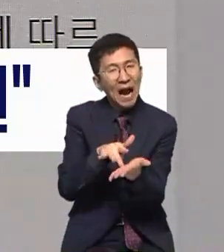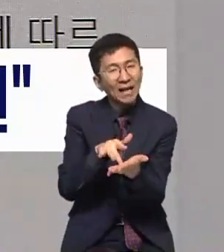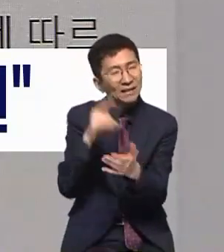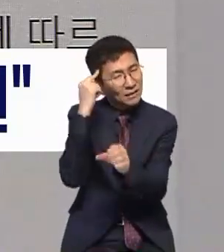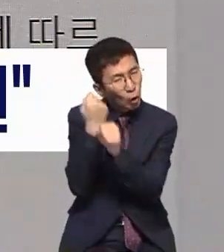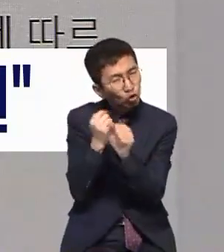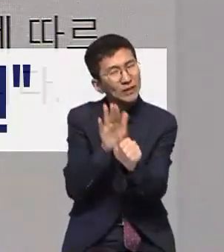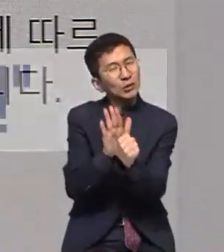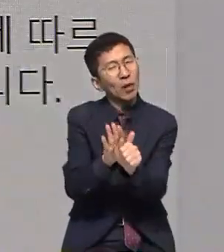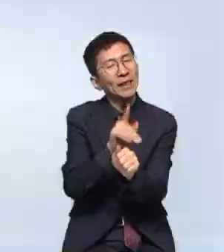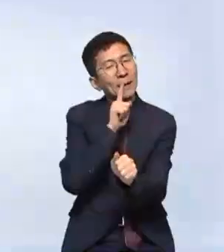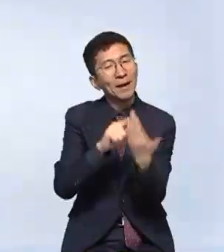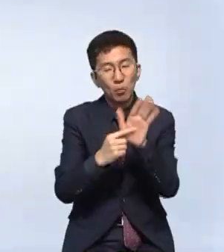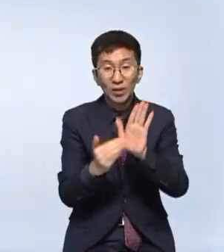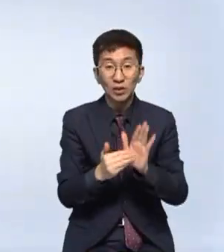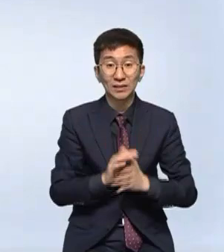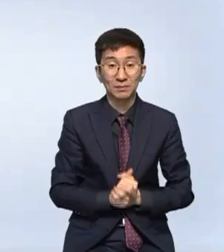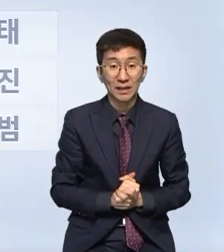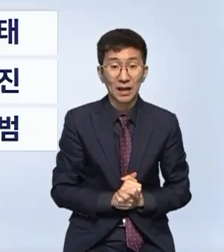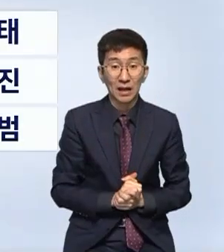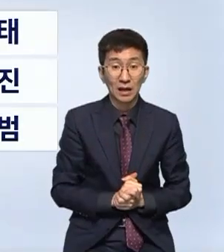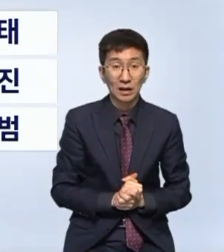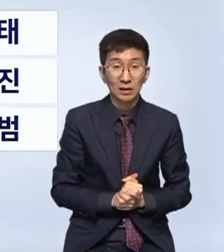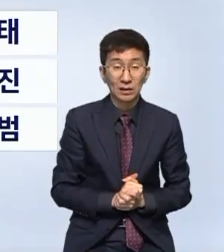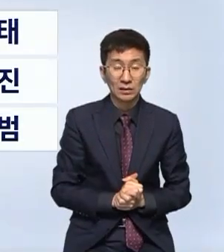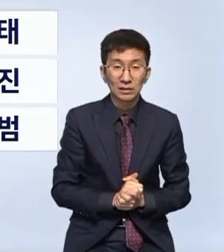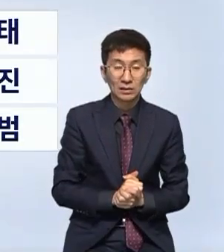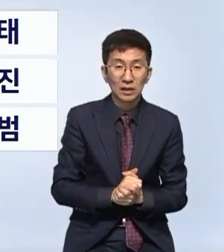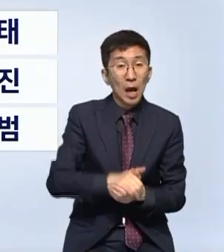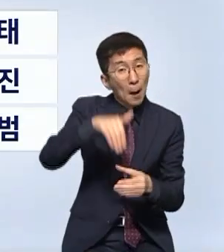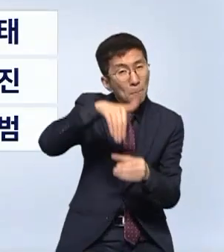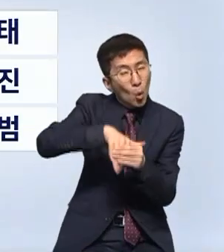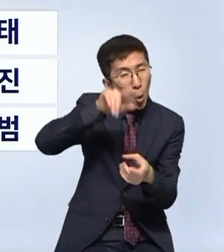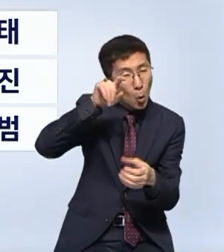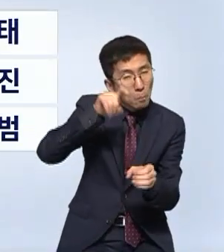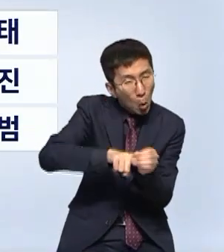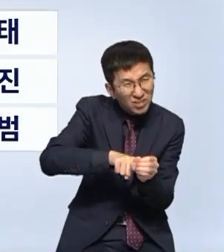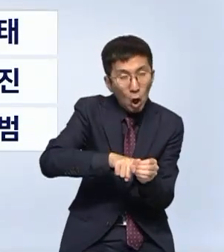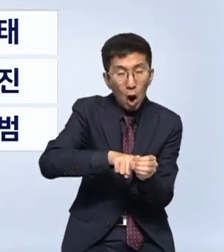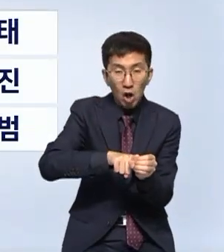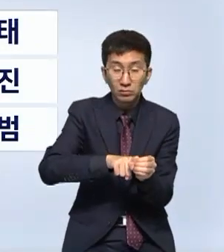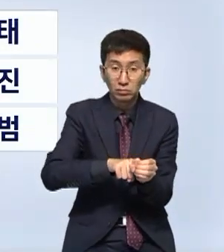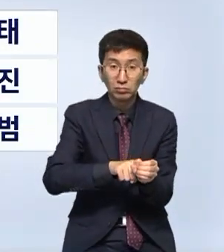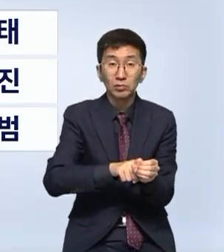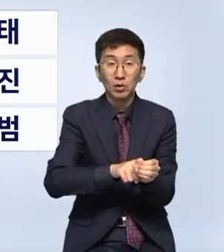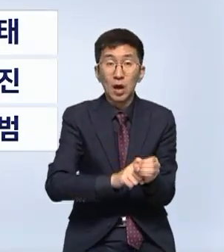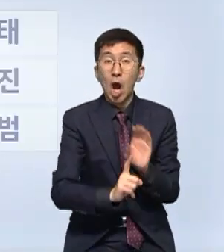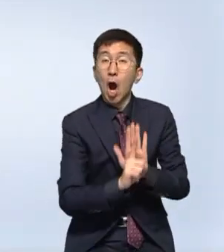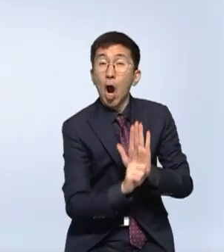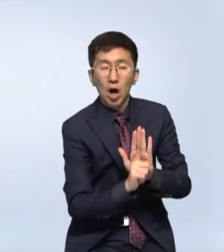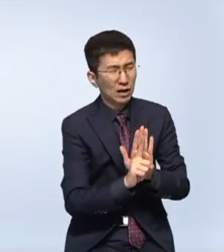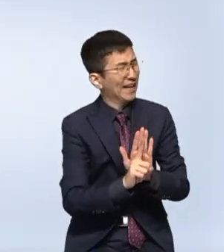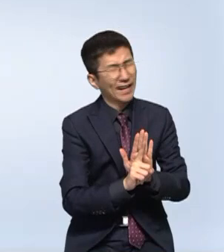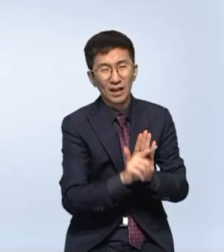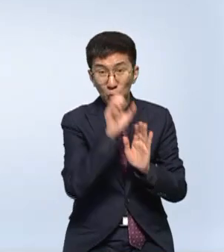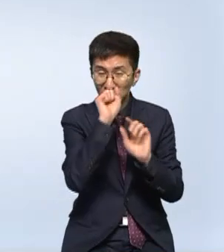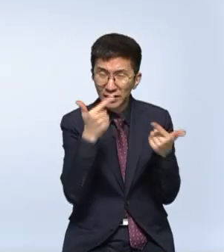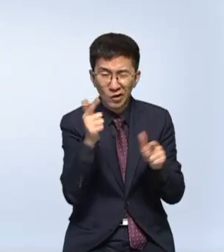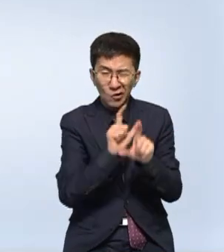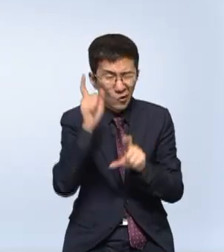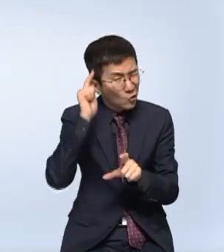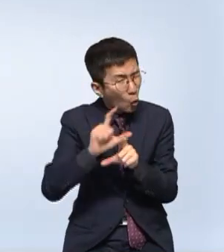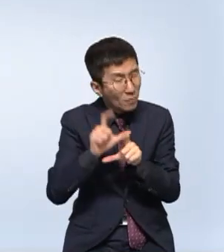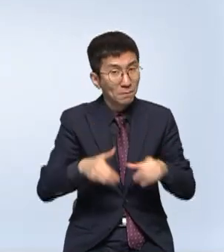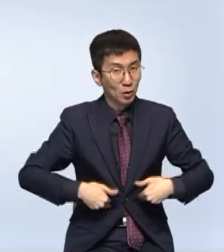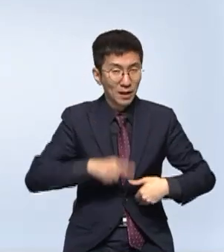논란에 가세했습니다. 선거용 포퓰리즘 공약으로 남지 않기 위해선 보다 섬세하고 신중한 접근이 필요하다는 지적입니다.